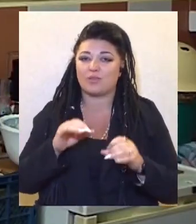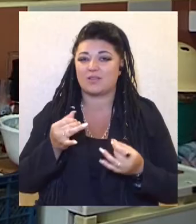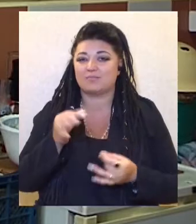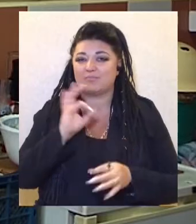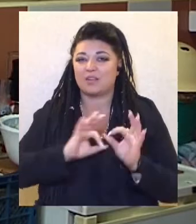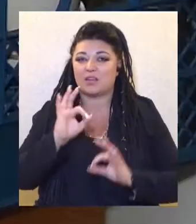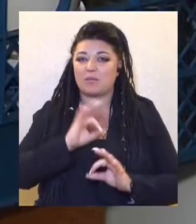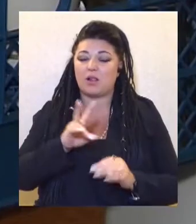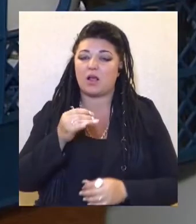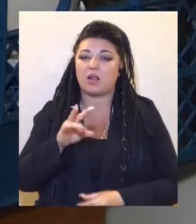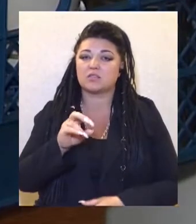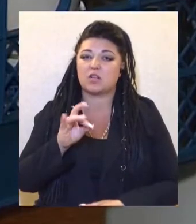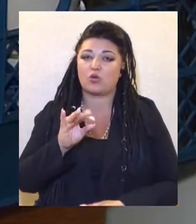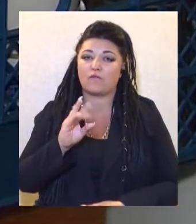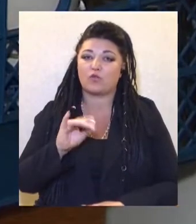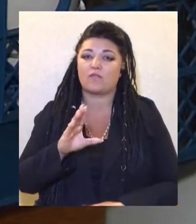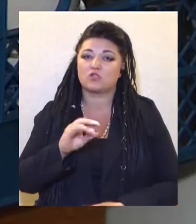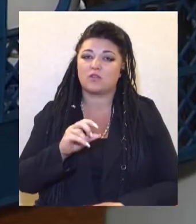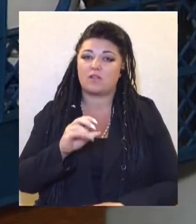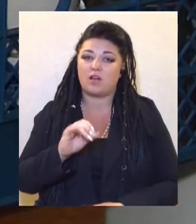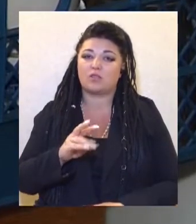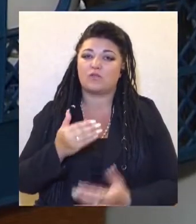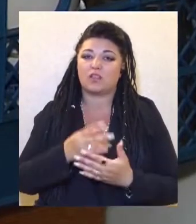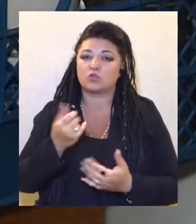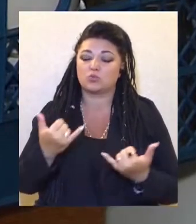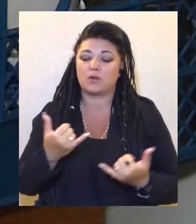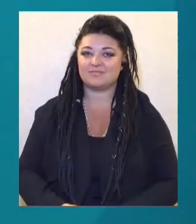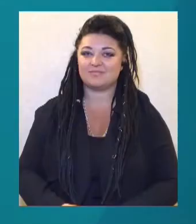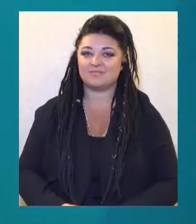Лейла Церковнюк, Владислава Гарбар, новини на Суспільному, Одеса.